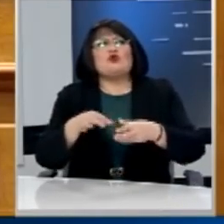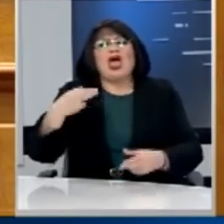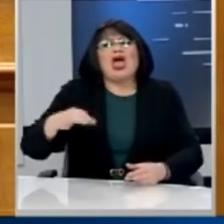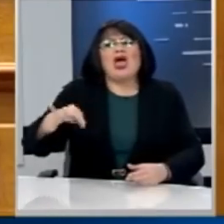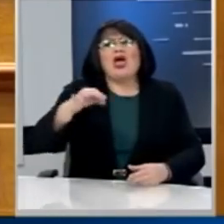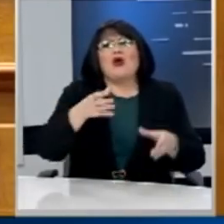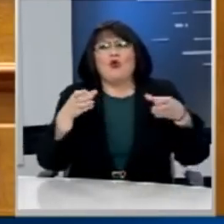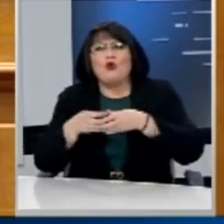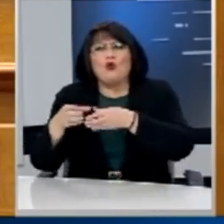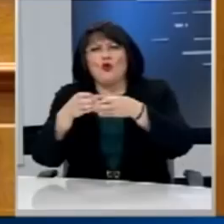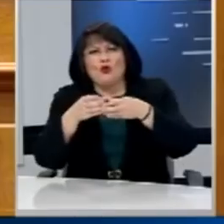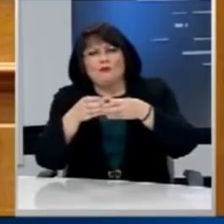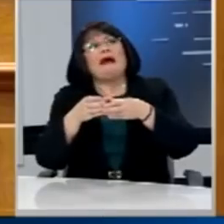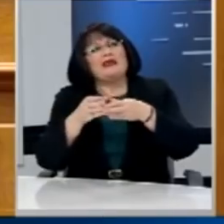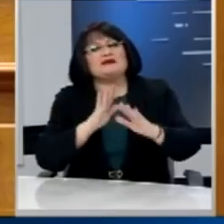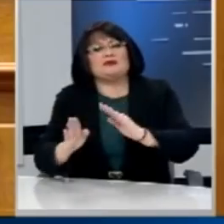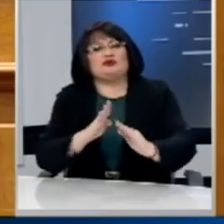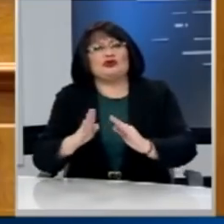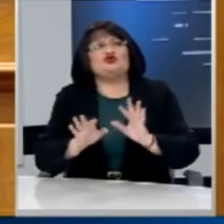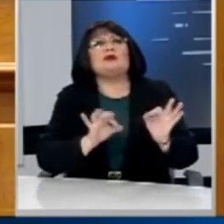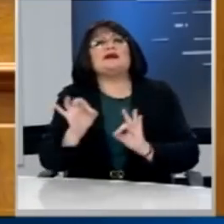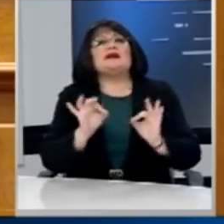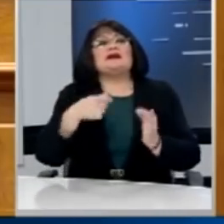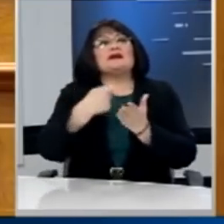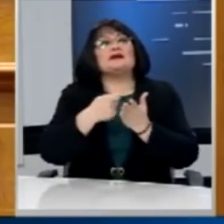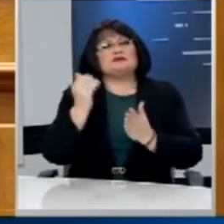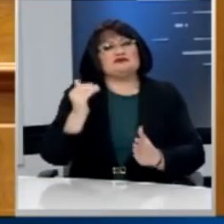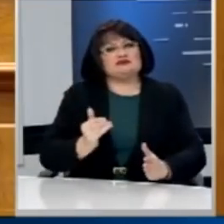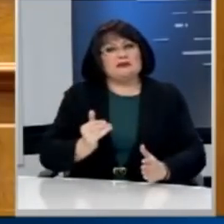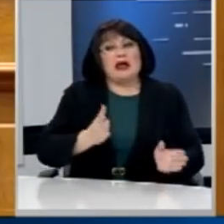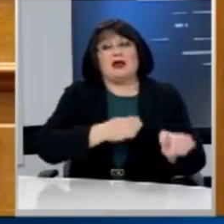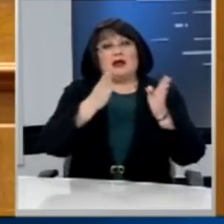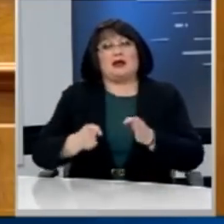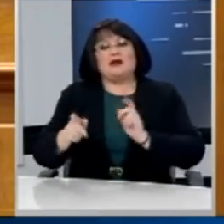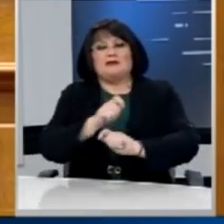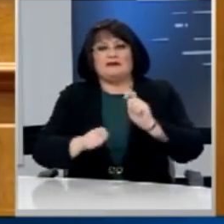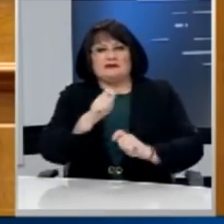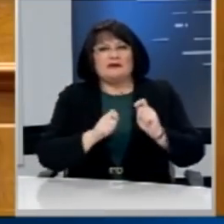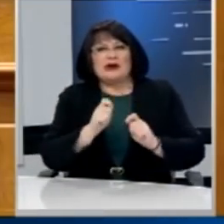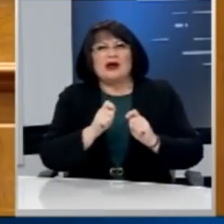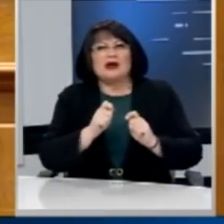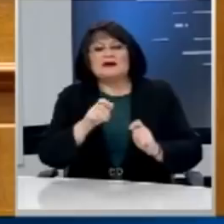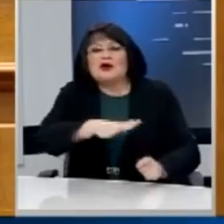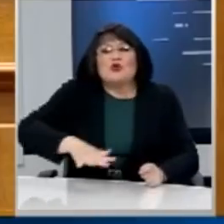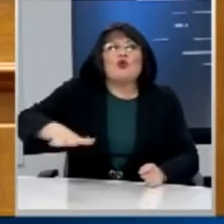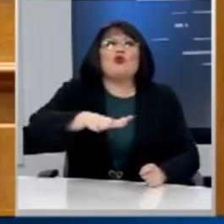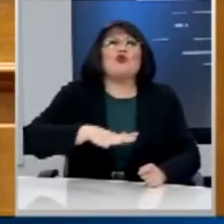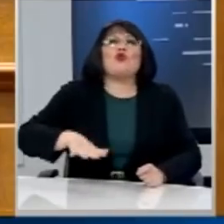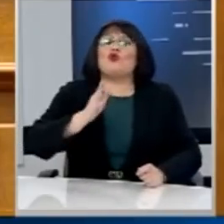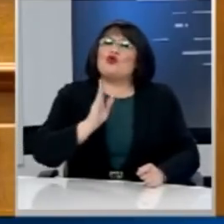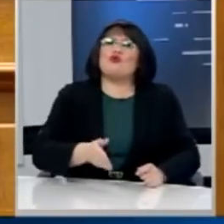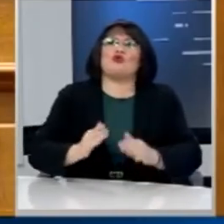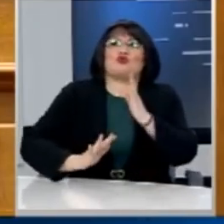από ένα οργανωμένο σχέδιο μείωσης των φόρων. Αλλά δημιουργεί ταυτόχρονα και ζωτικό χώρο